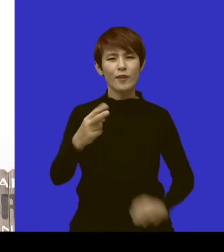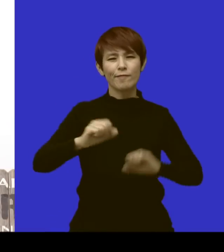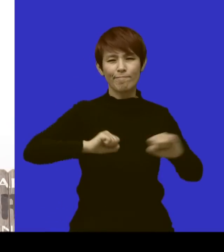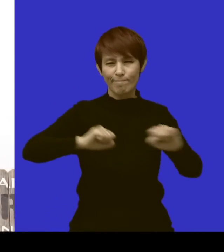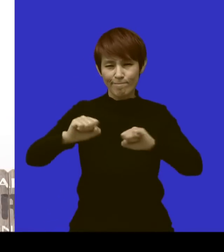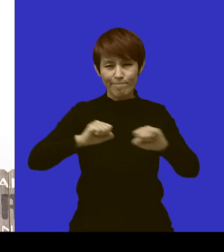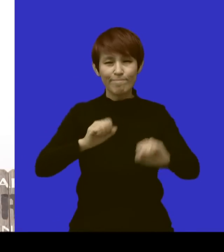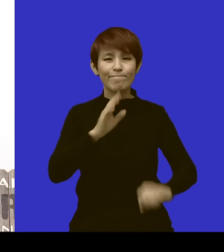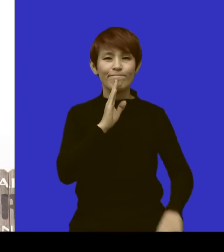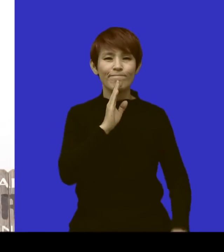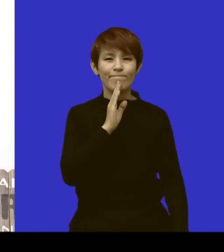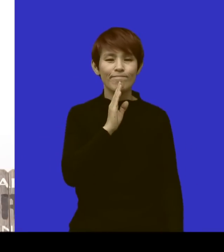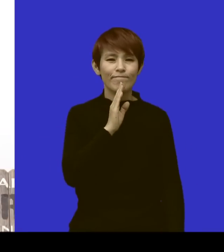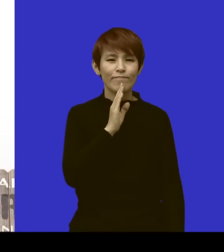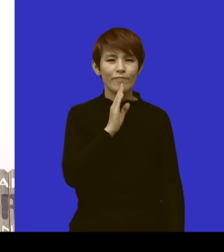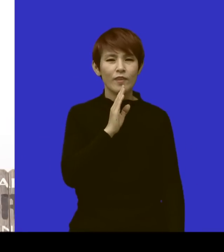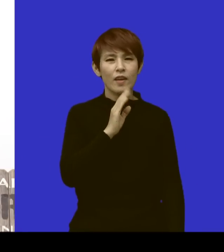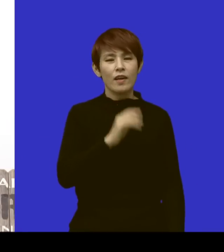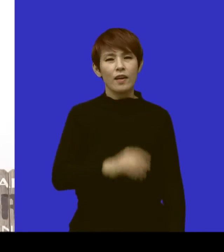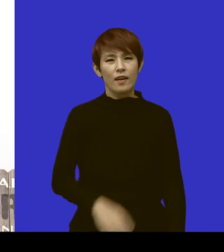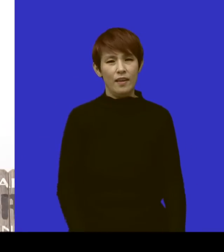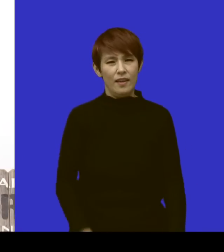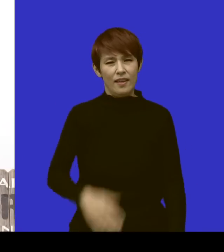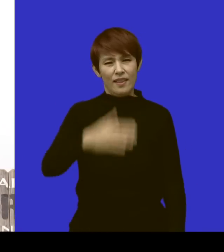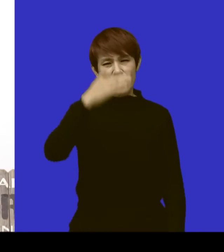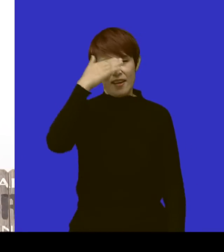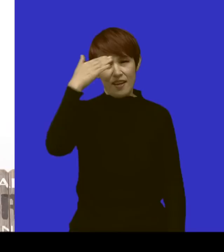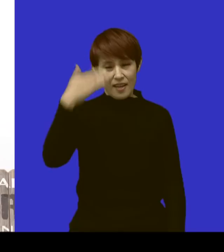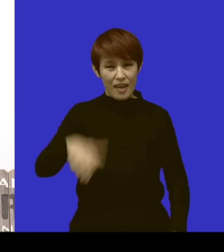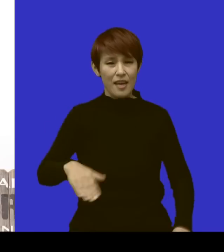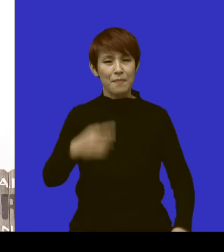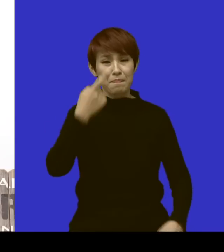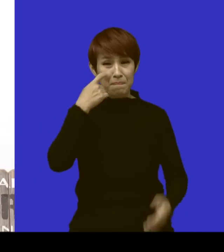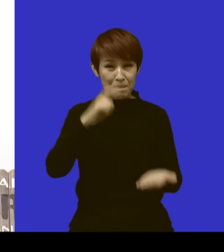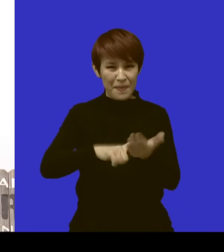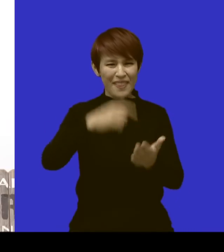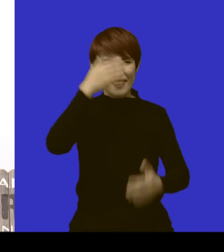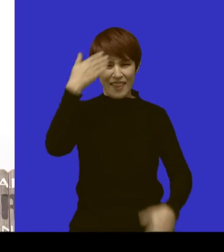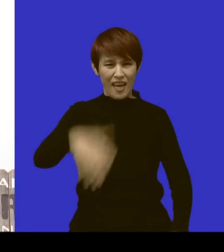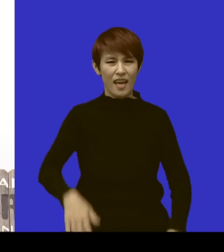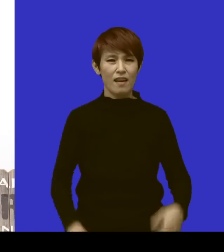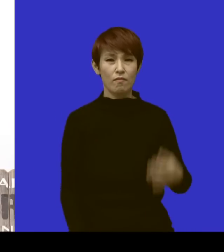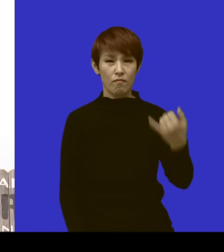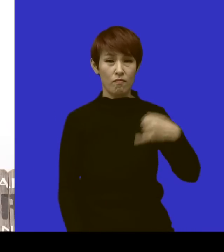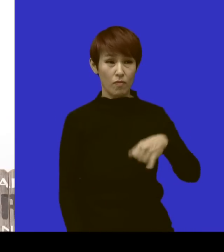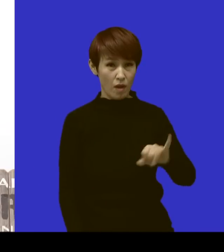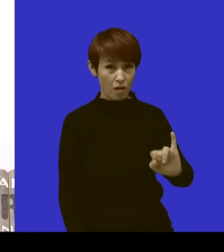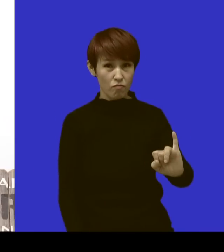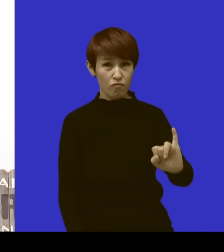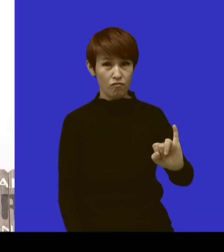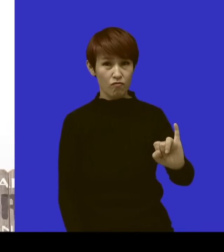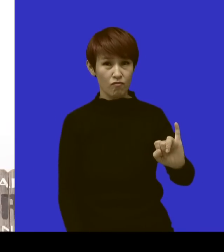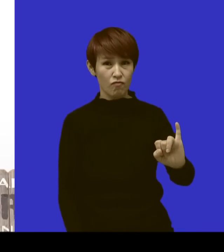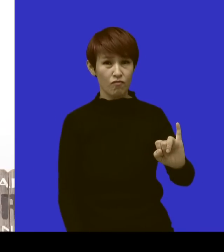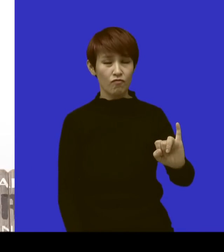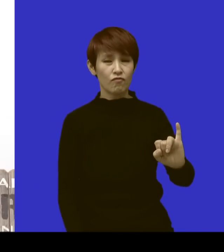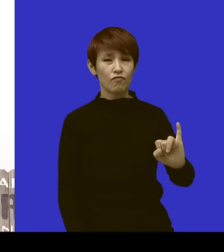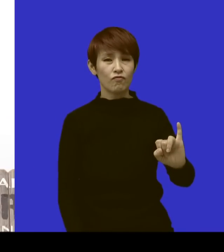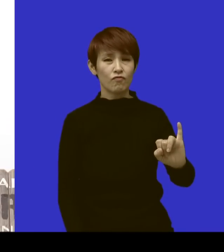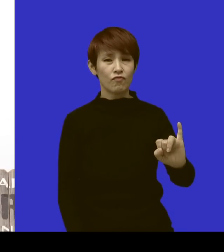하겠지만 너무 다행이다. 네. 너무 다행이다. 저희 아이도